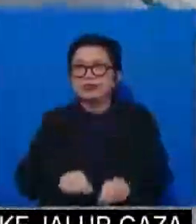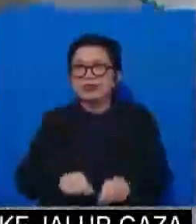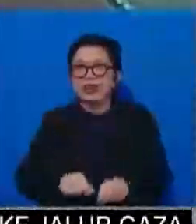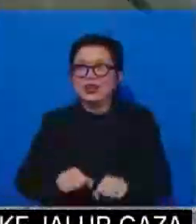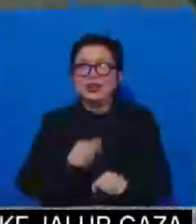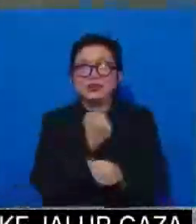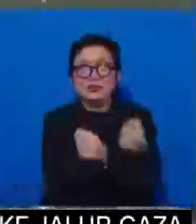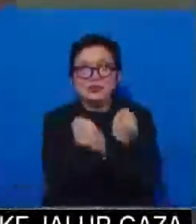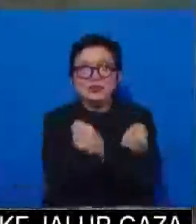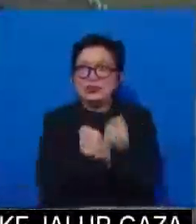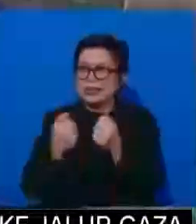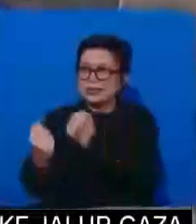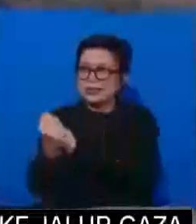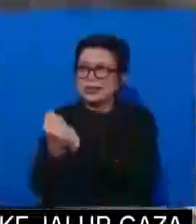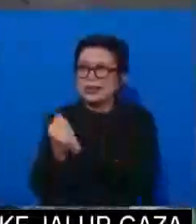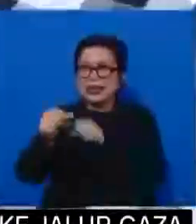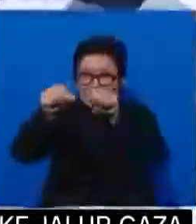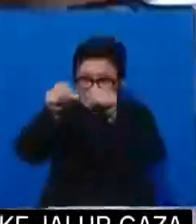mencoba, sudah lelah.